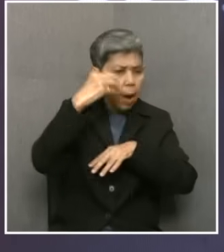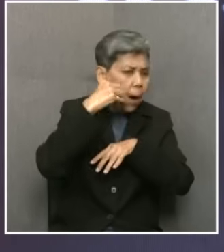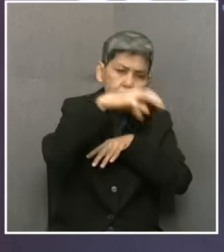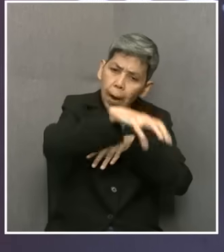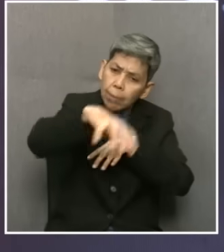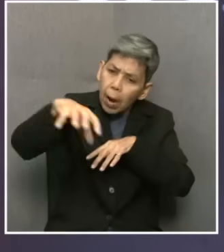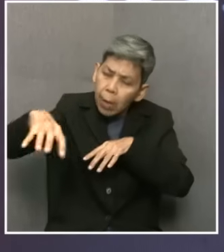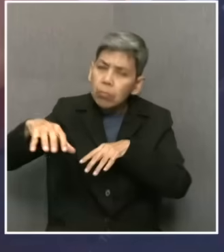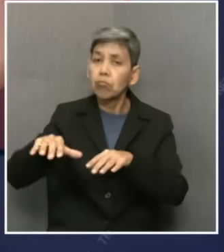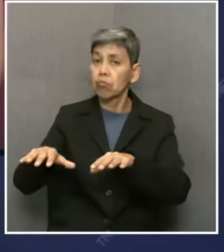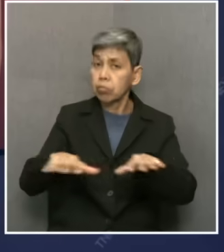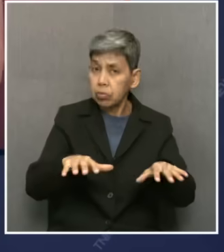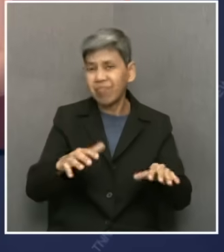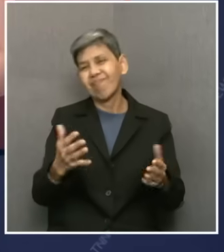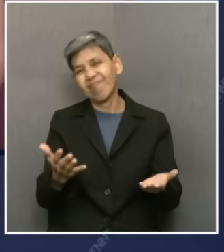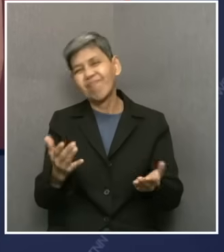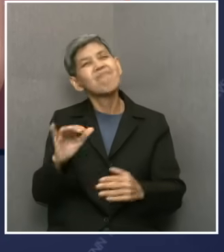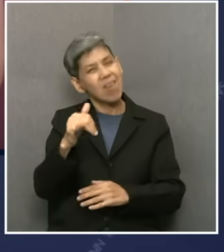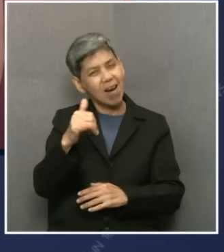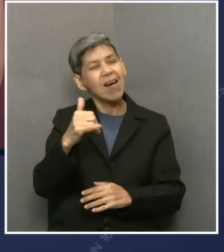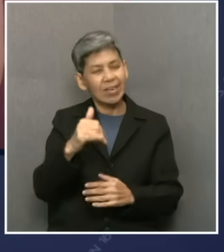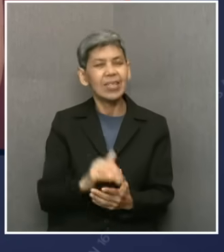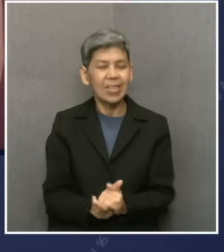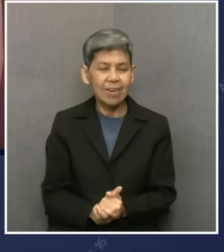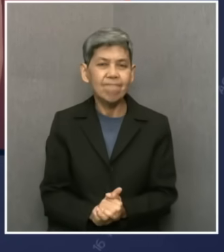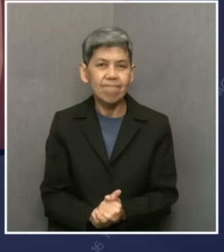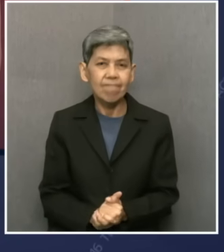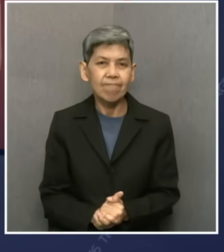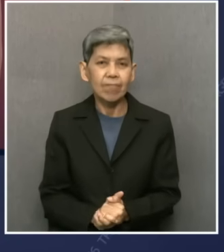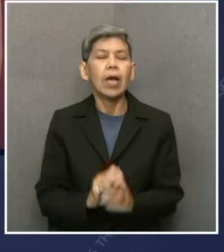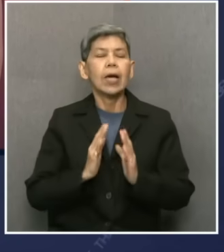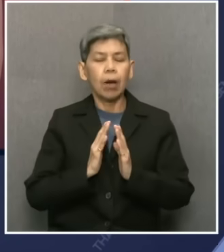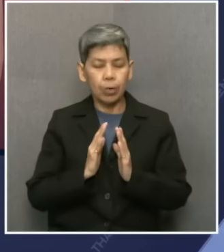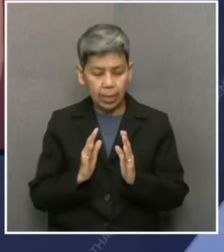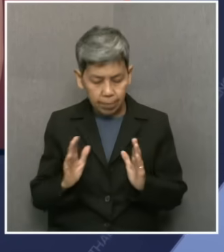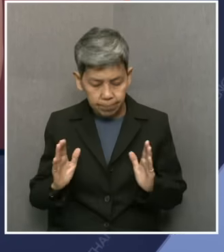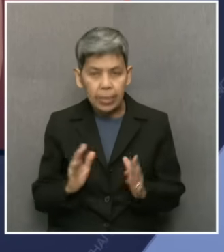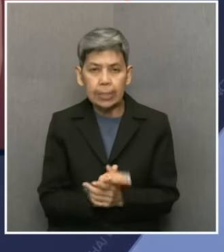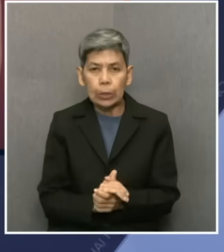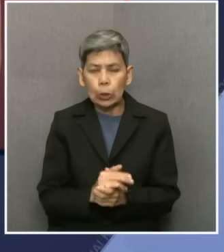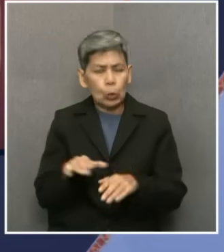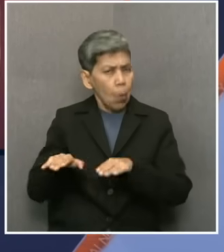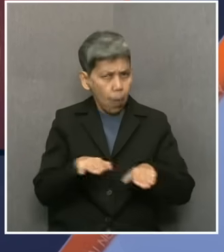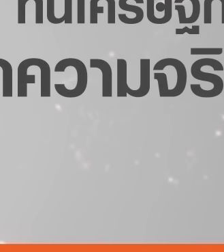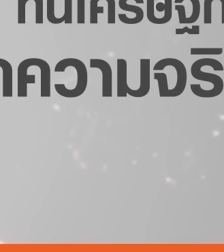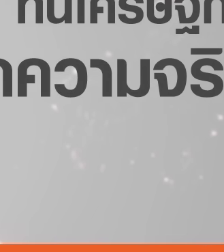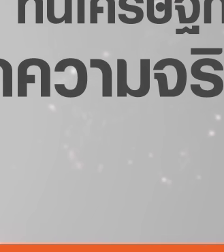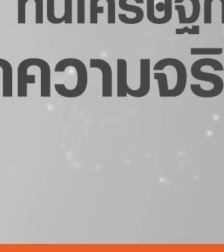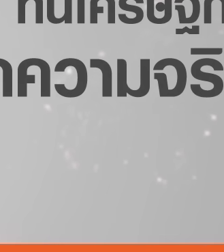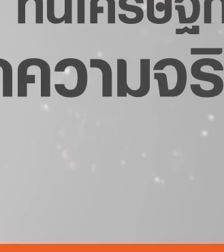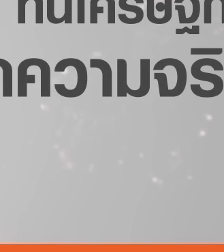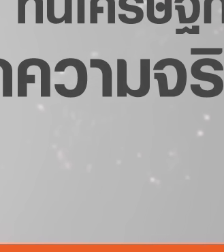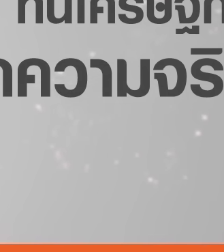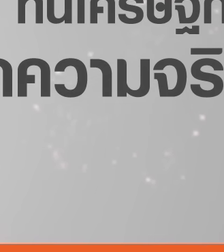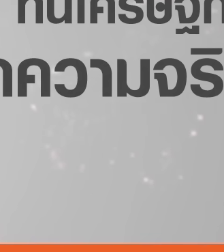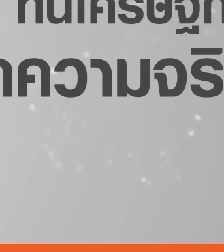พื่อรับมือกับแรงสั่นสะเทือนที่อาจจะเกิดขึ้นได้ค่ะคุณนิว ครับผมขอบคุณคุณแอมนะครับก็ต้องเตรียมพร้อมไว้รับมือเมื ่อขอบ